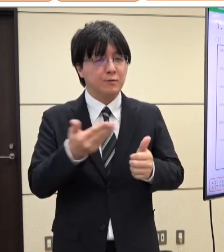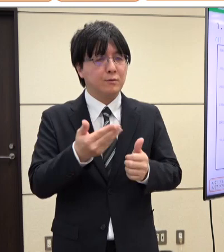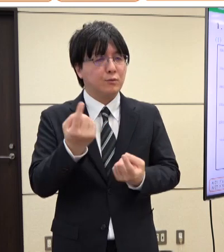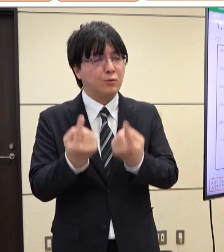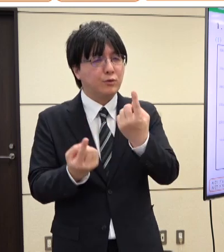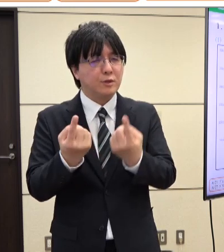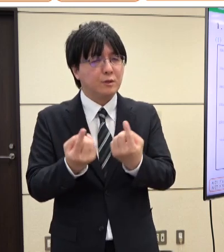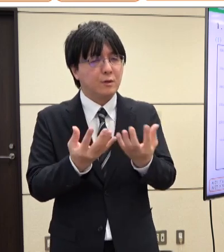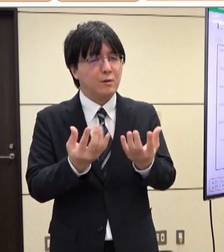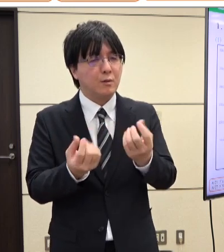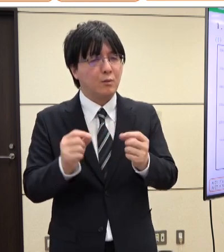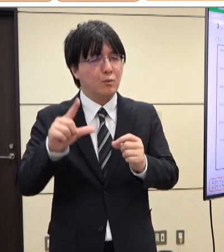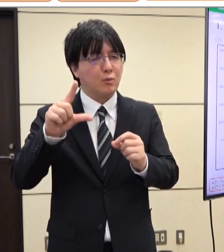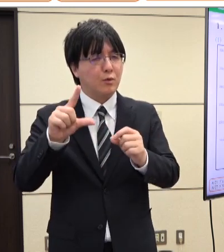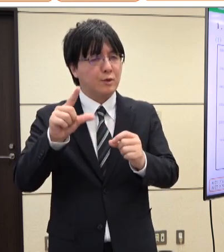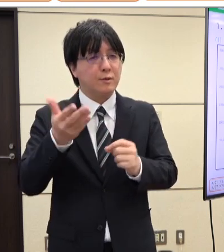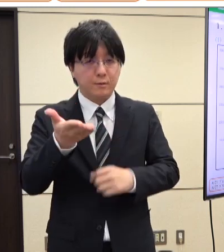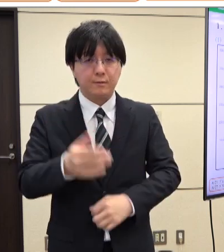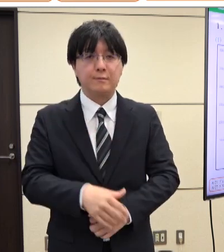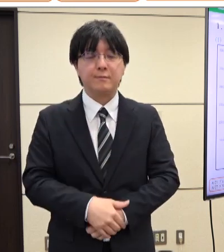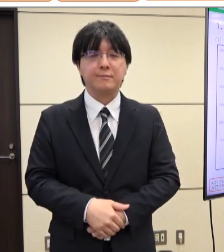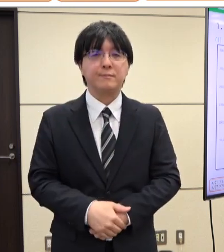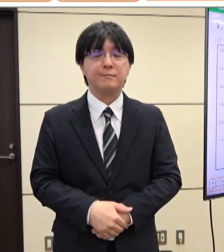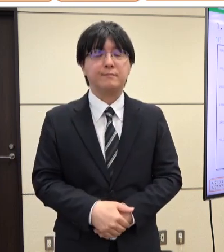ってください。